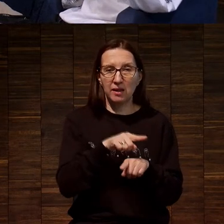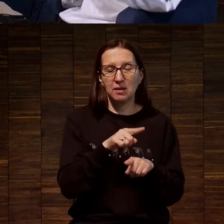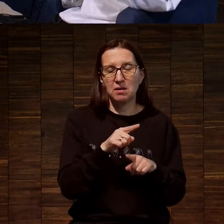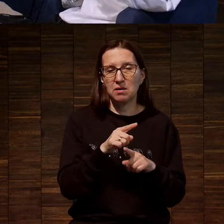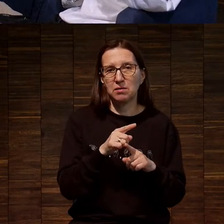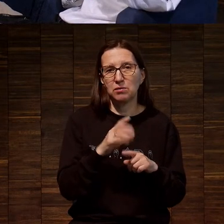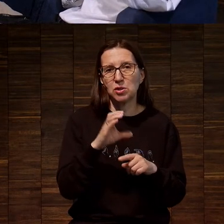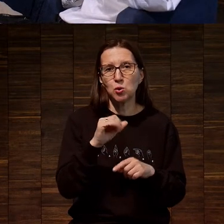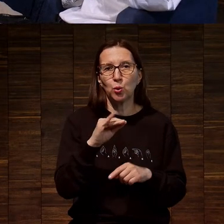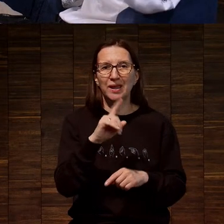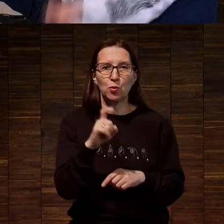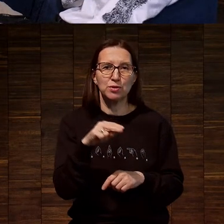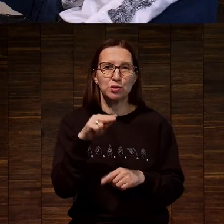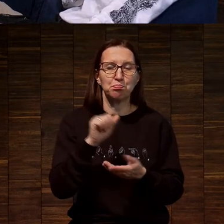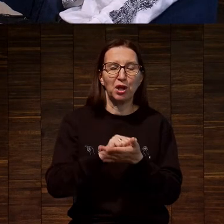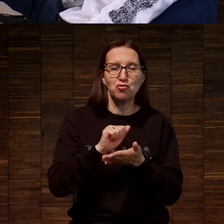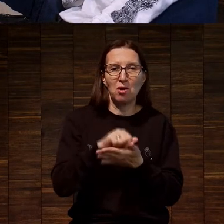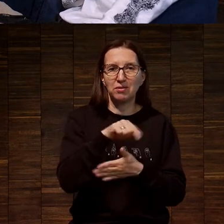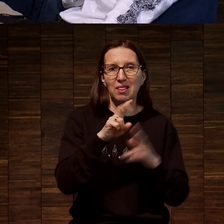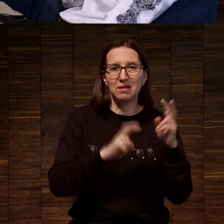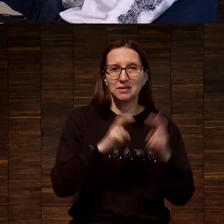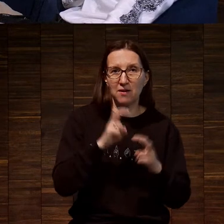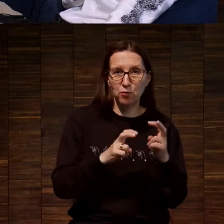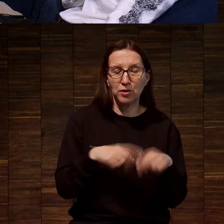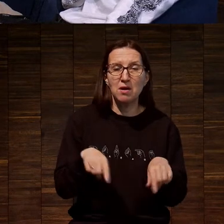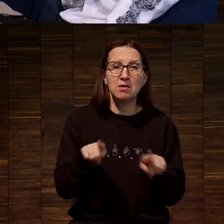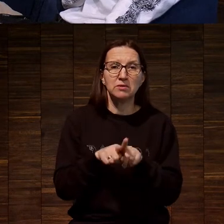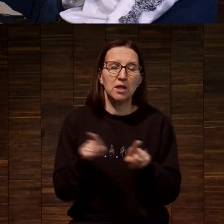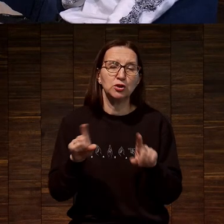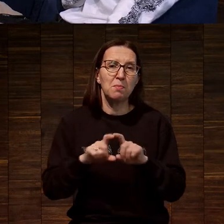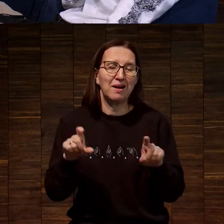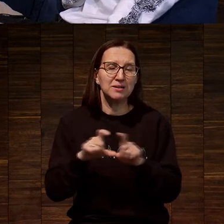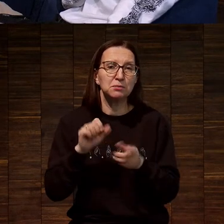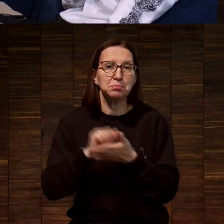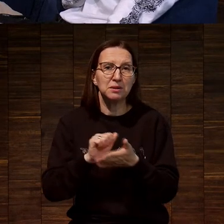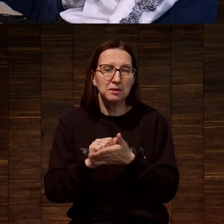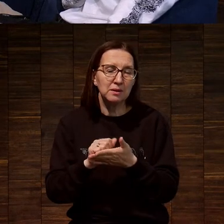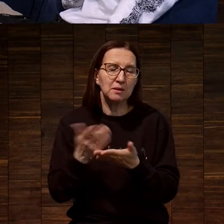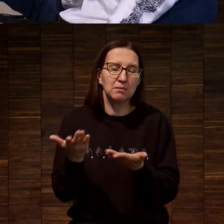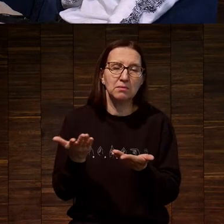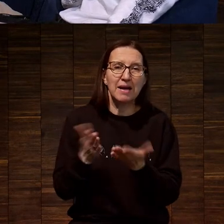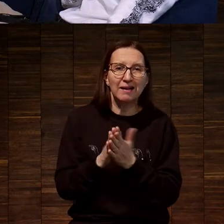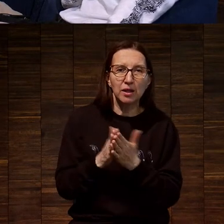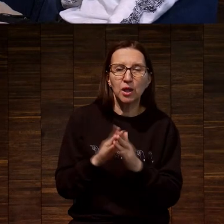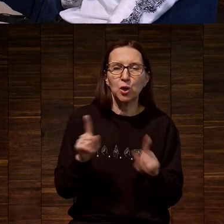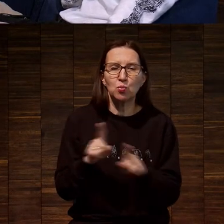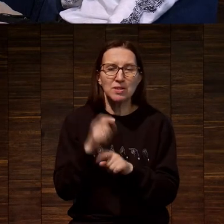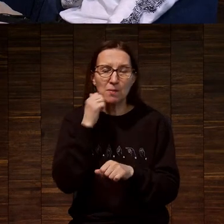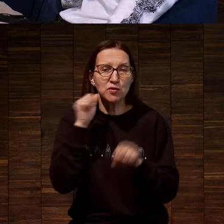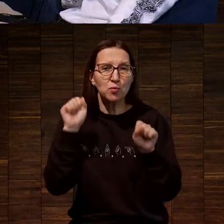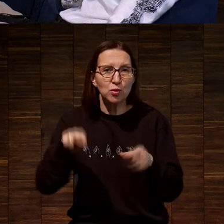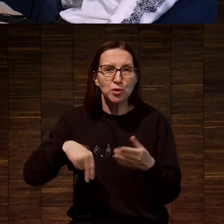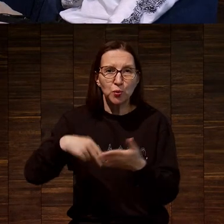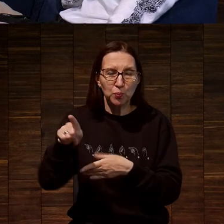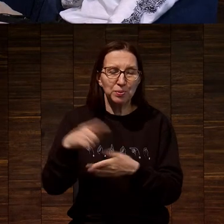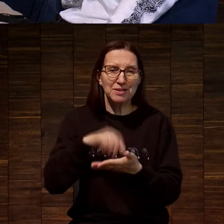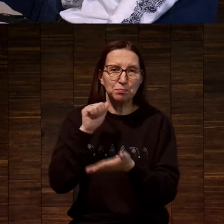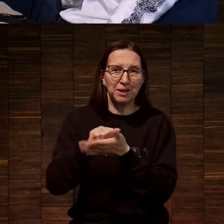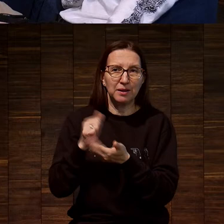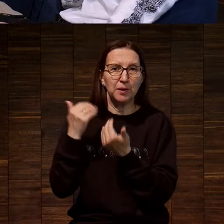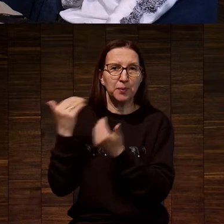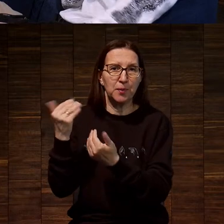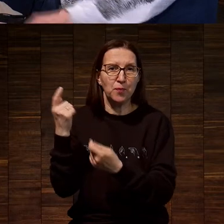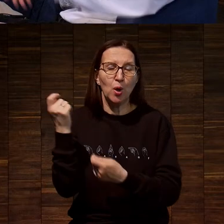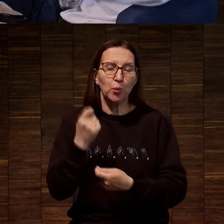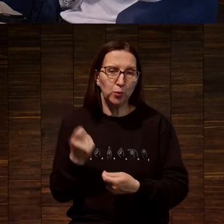печатников. Магазин принты и книги в Музее Москвы, где тоже можно купить принты, в том числе художников